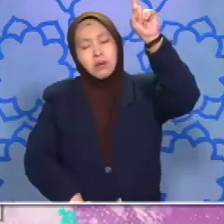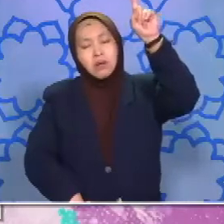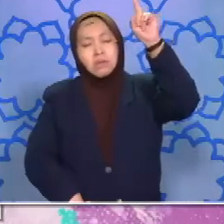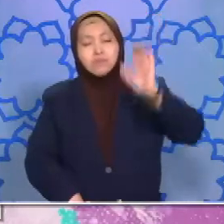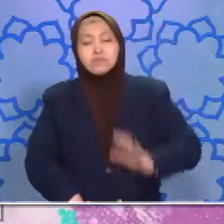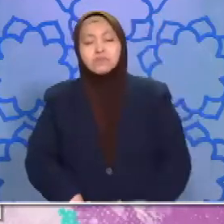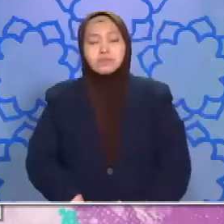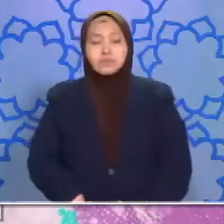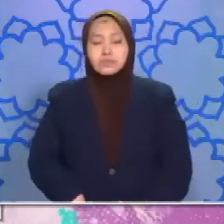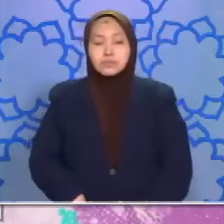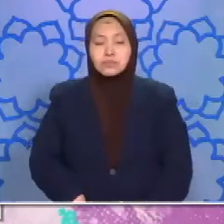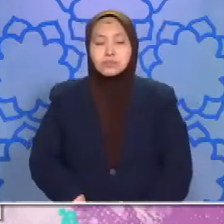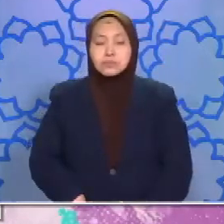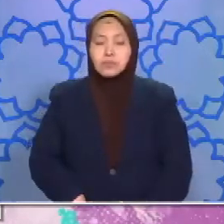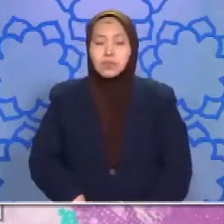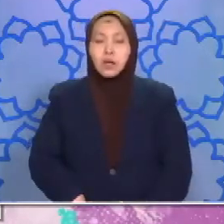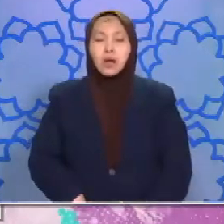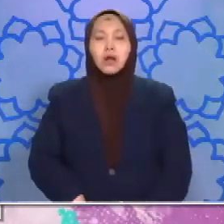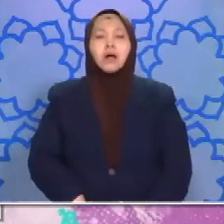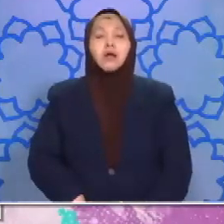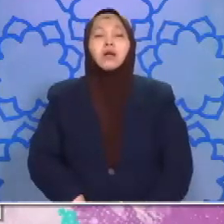يتوكلون.